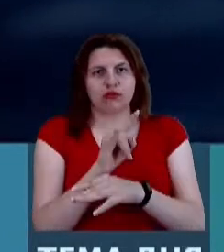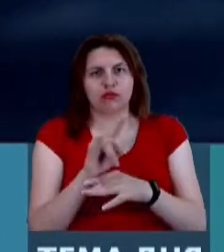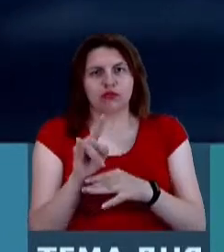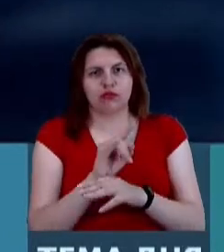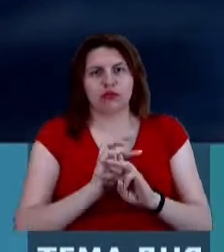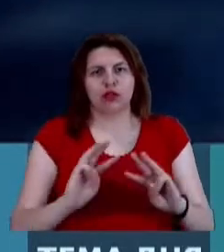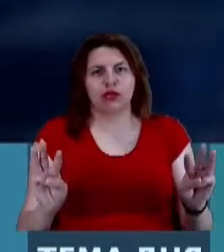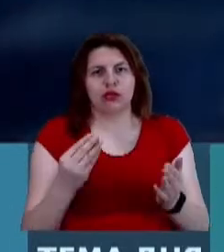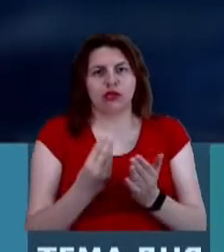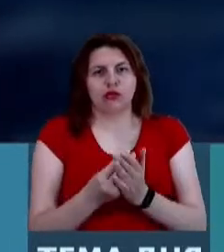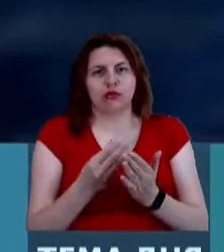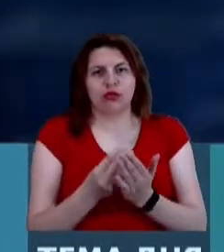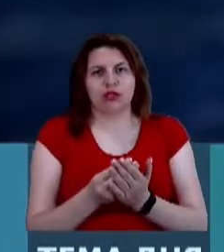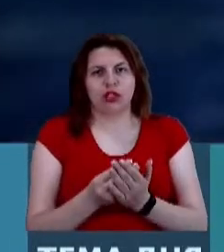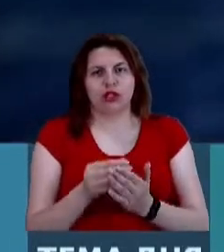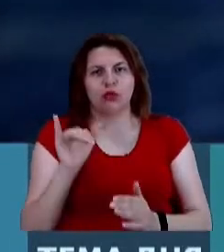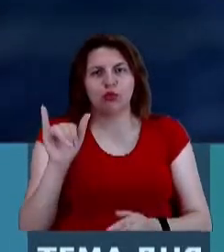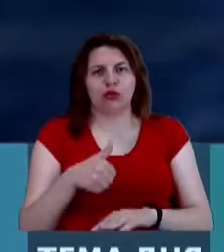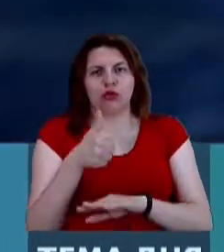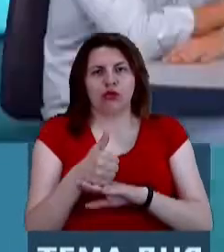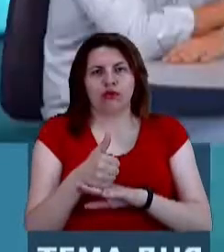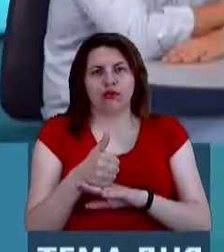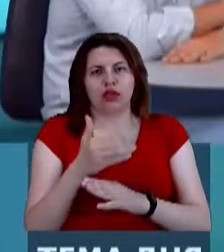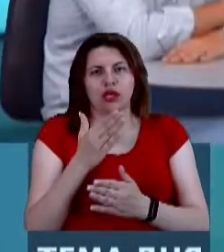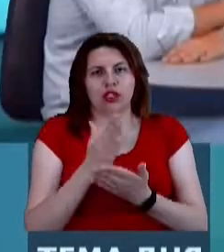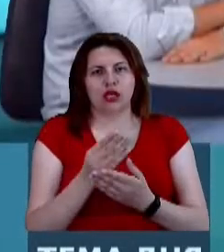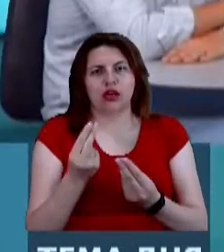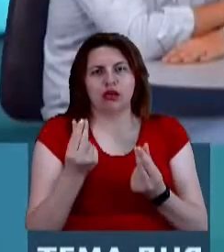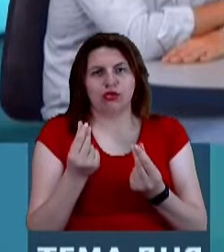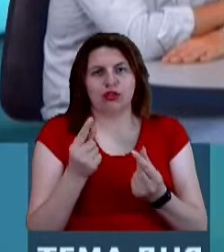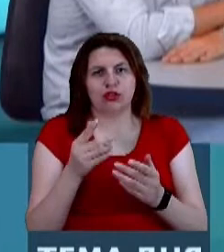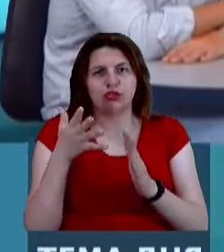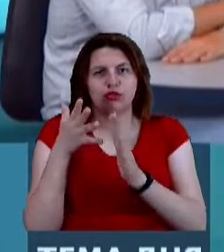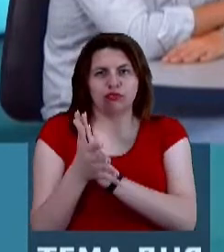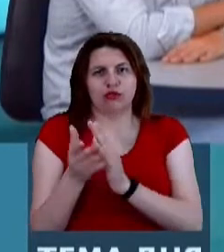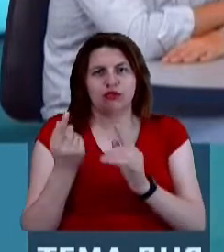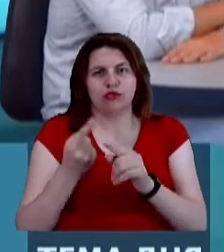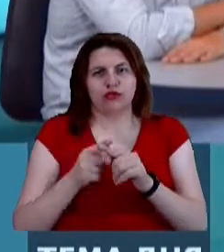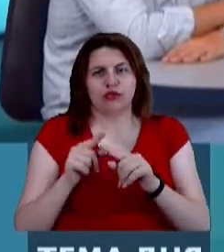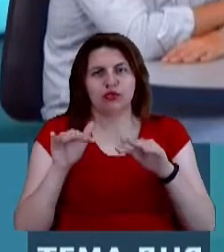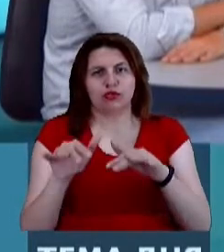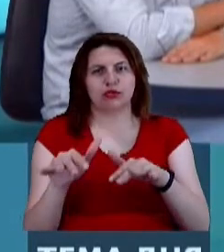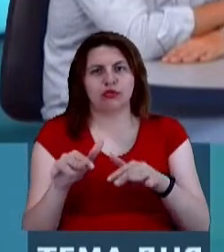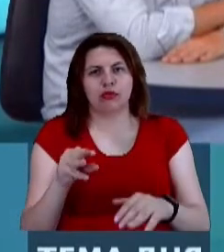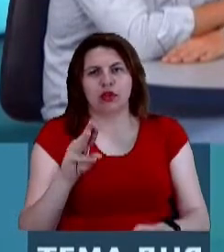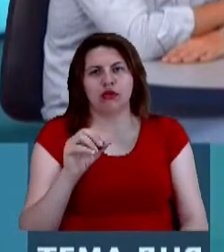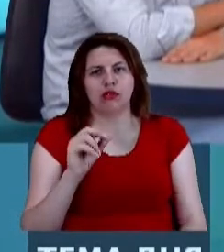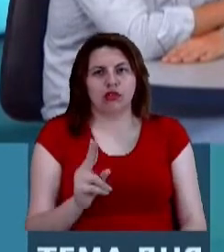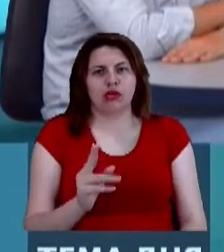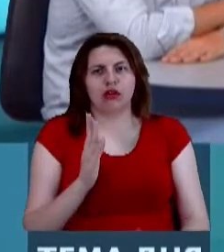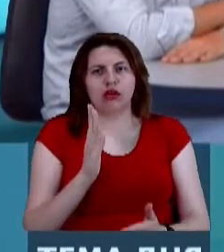бюджети. Тобто у них головним є гроші, можна сказати, які вони вливають в цю справу? Ну так, дивіться, є